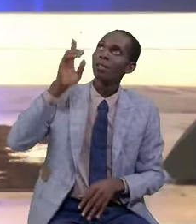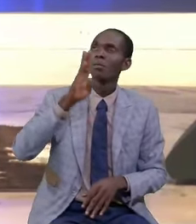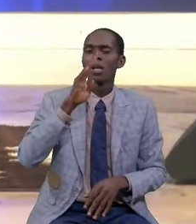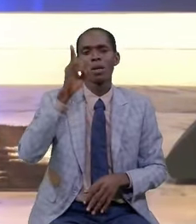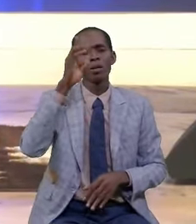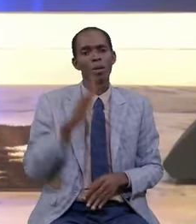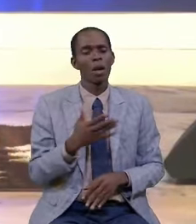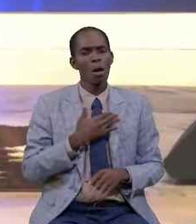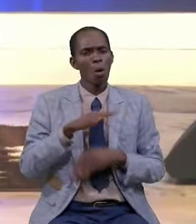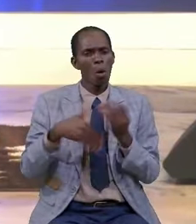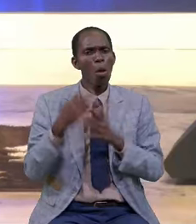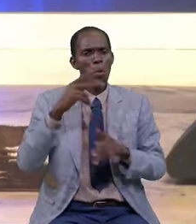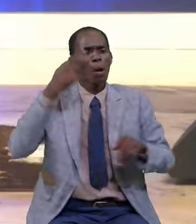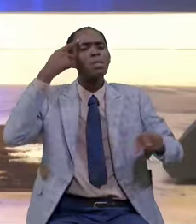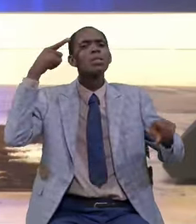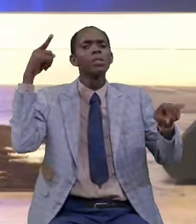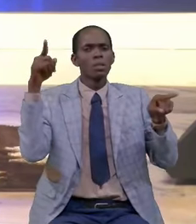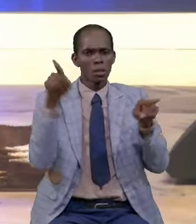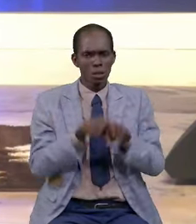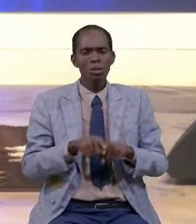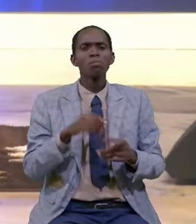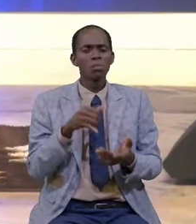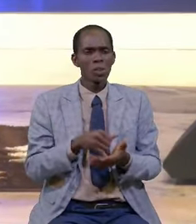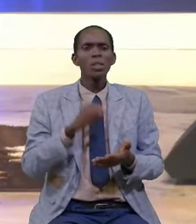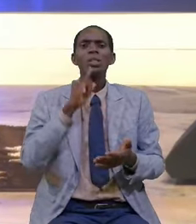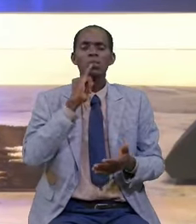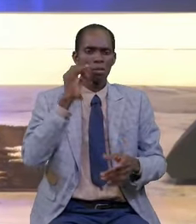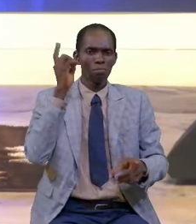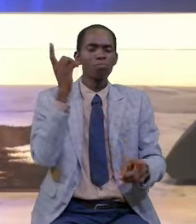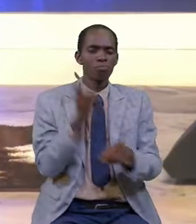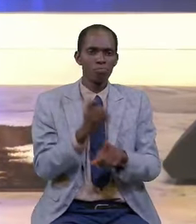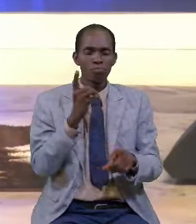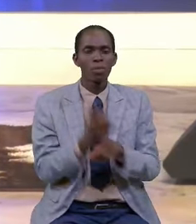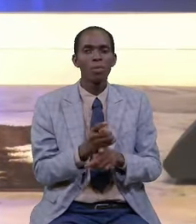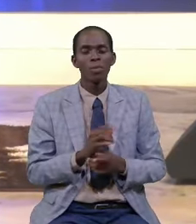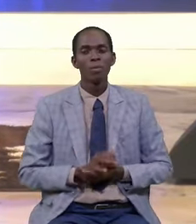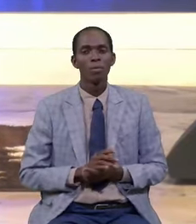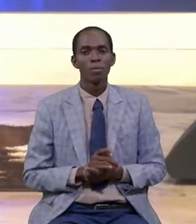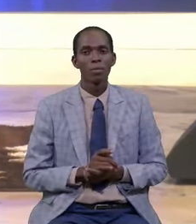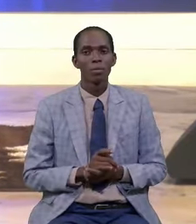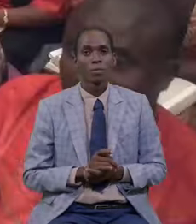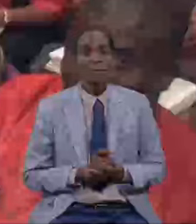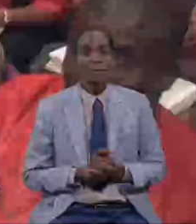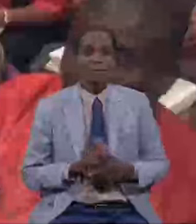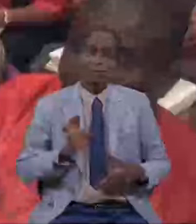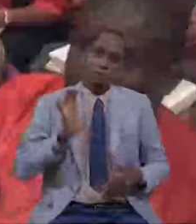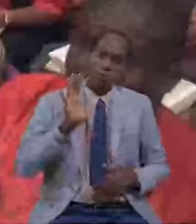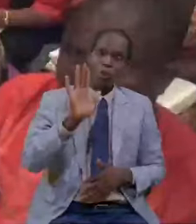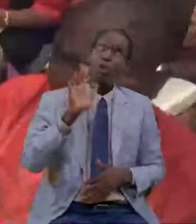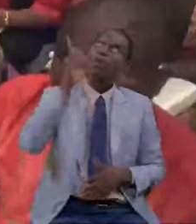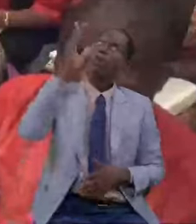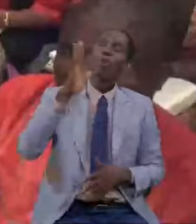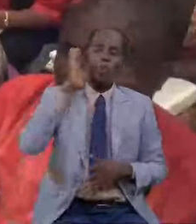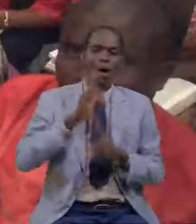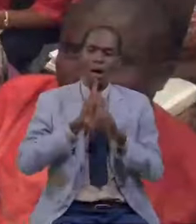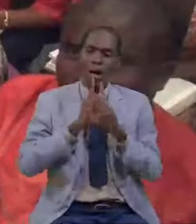c'est celui-là qui sera Dieu. Et tout le peuple répondit en disant, c'est bien, votre Dieu répondra